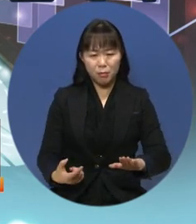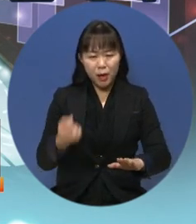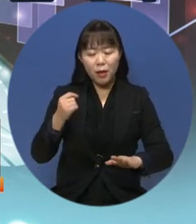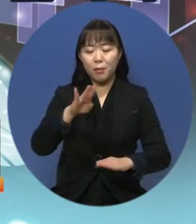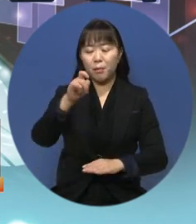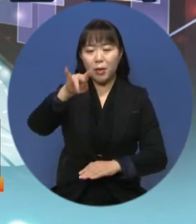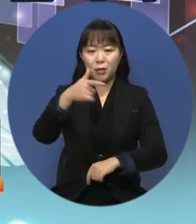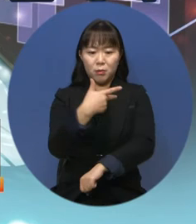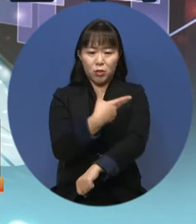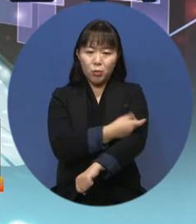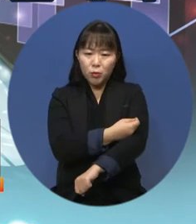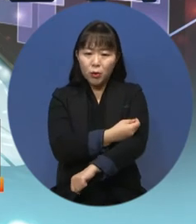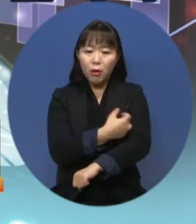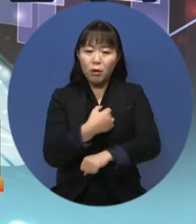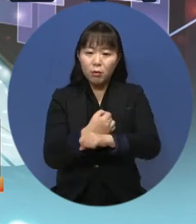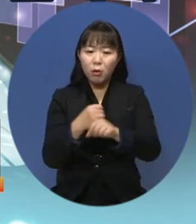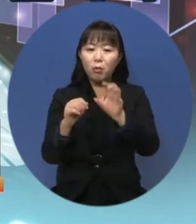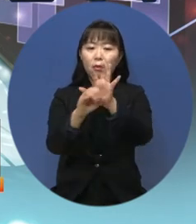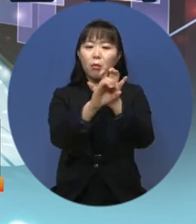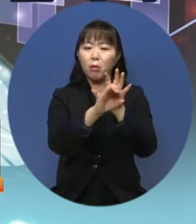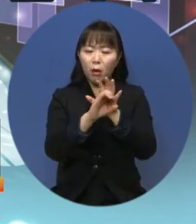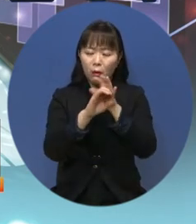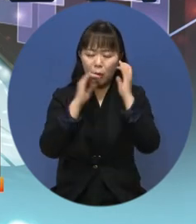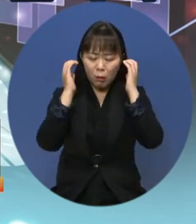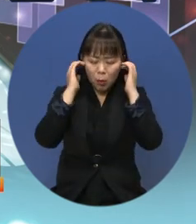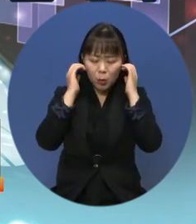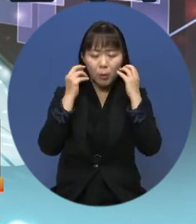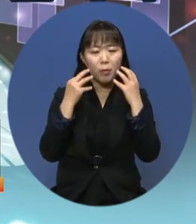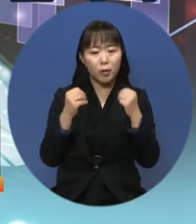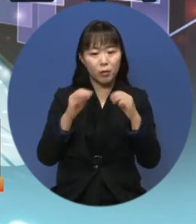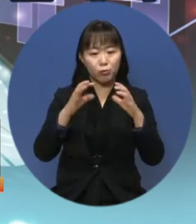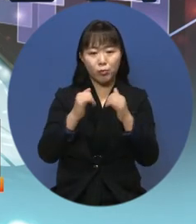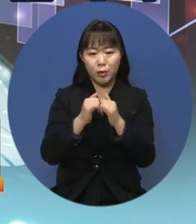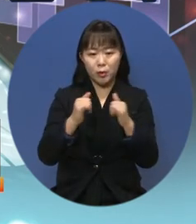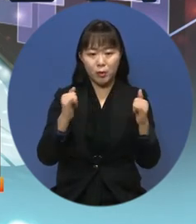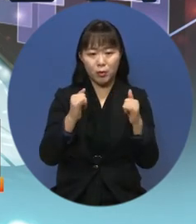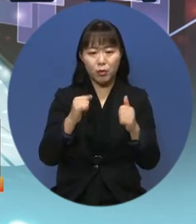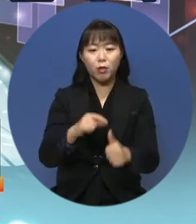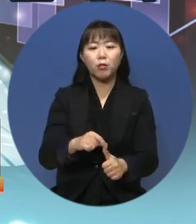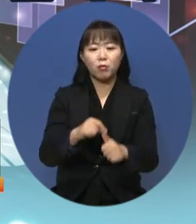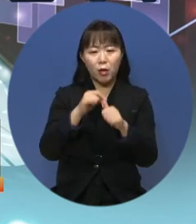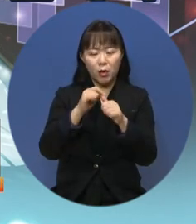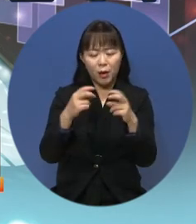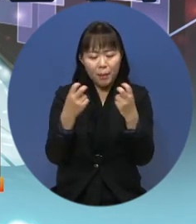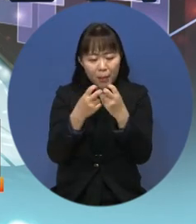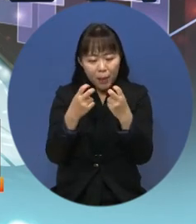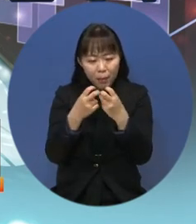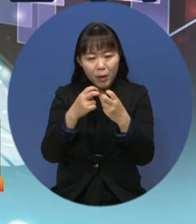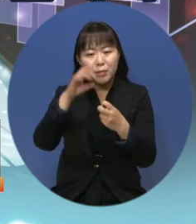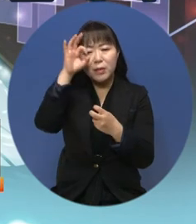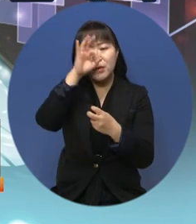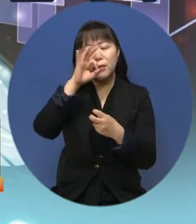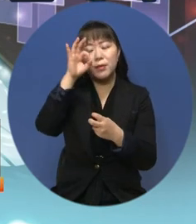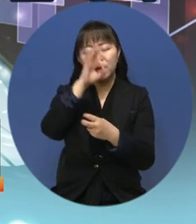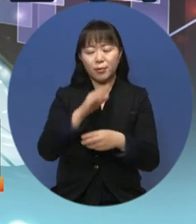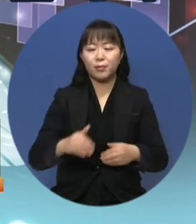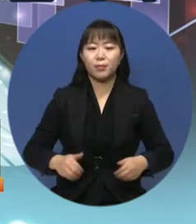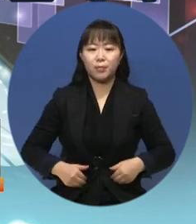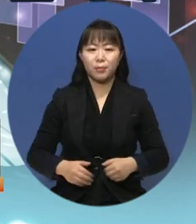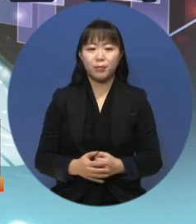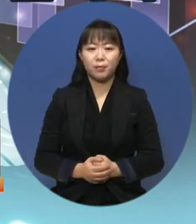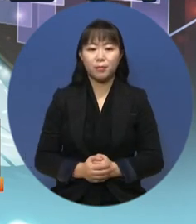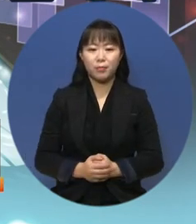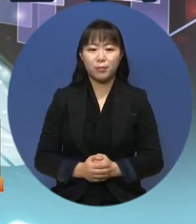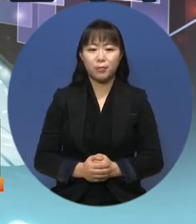백신접종을 실시해 코로 라로 고통을 받고 있는 국민들을 살려낼 수 있는 방법을 찾아야